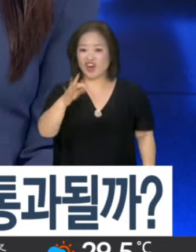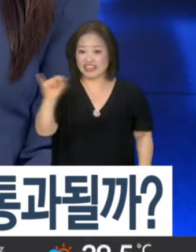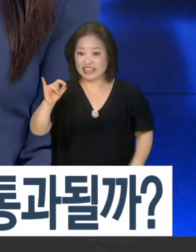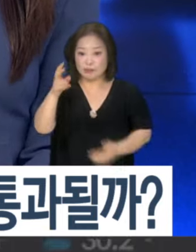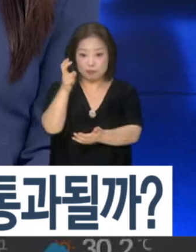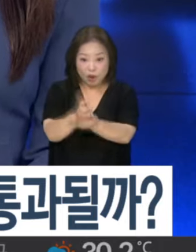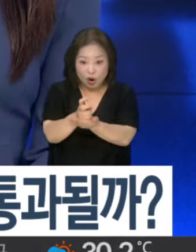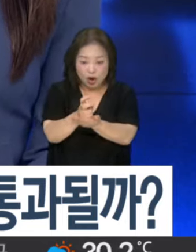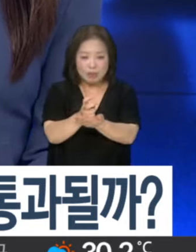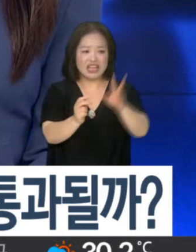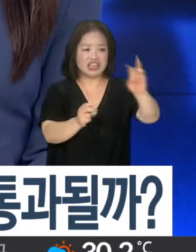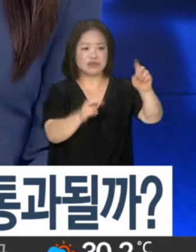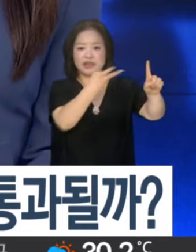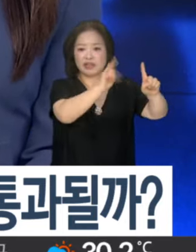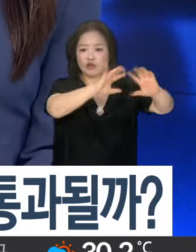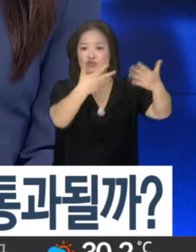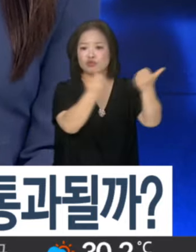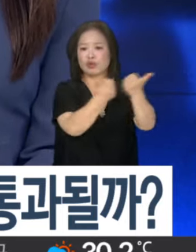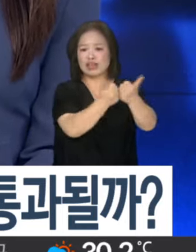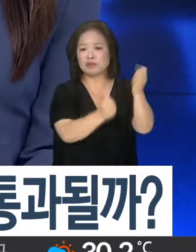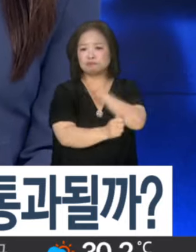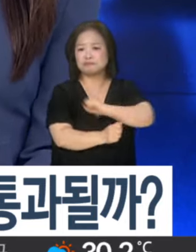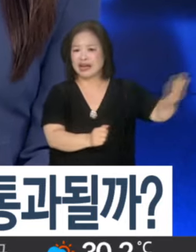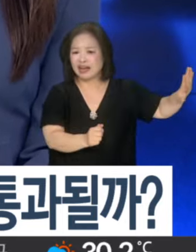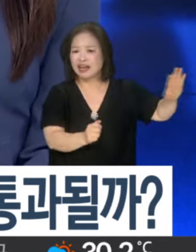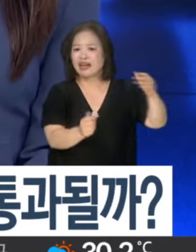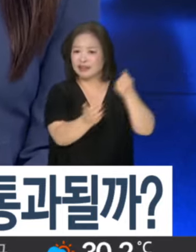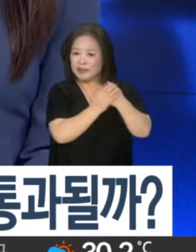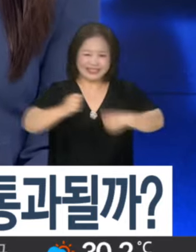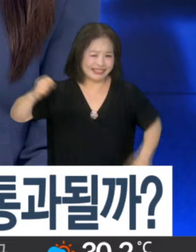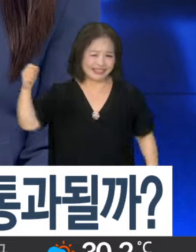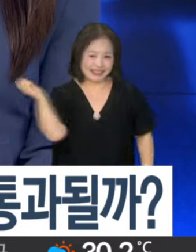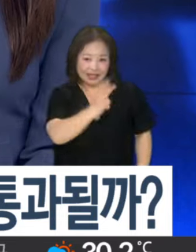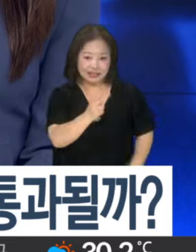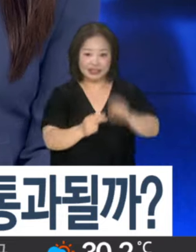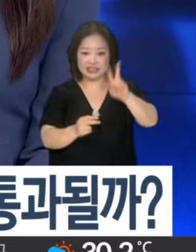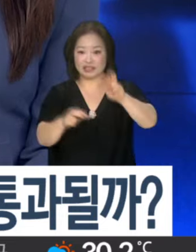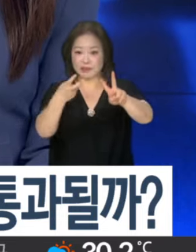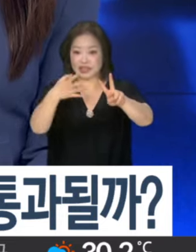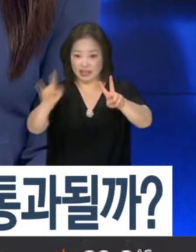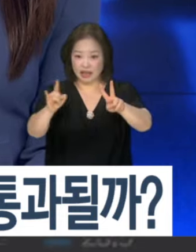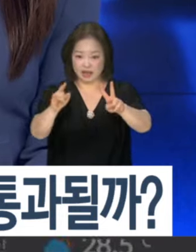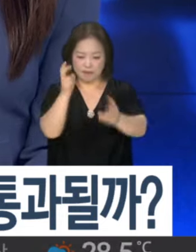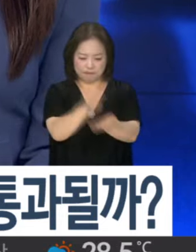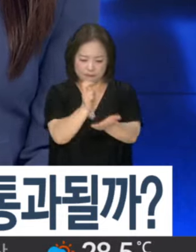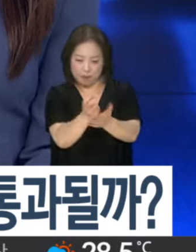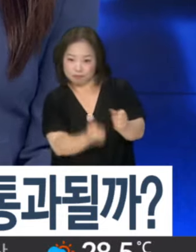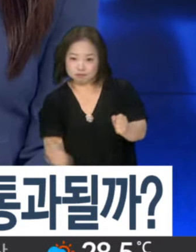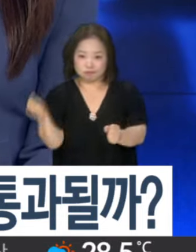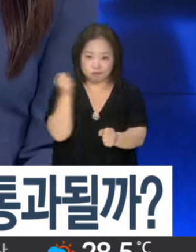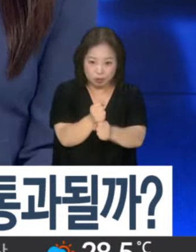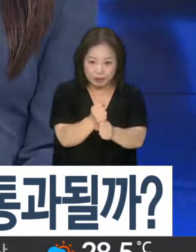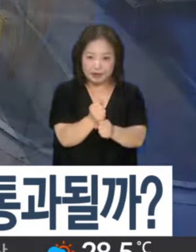지난 국회에서 무산됐는데이 법 개정을 위한 움직임이 다시 이어지고 있습니다 이상현